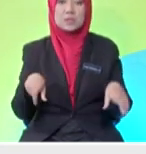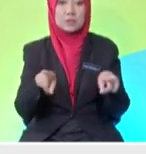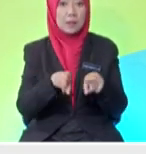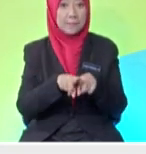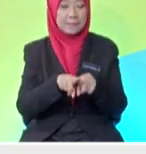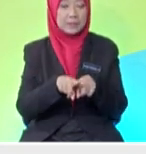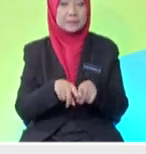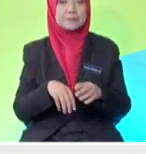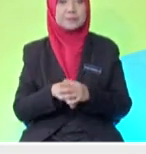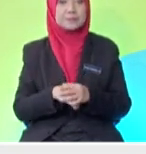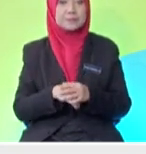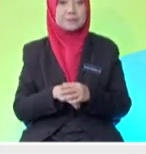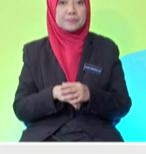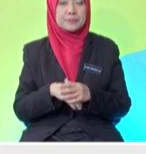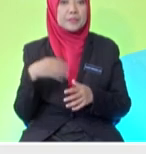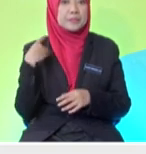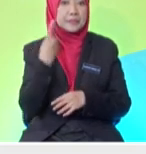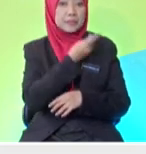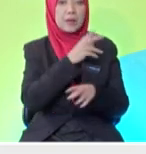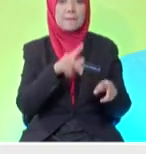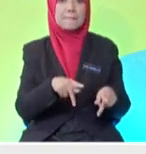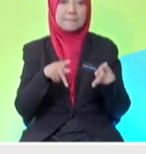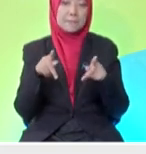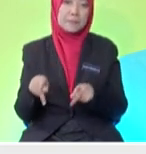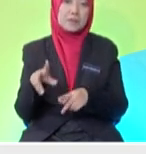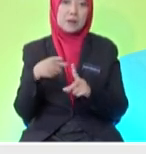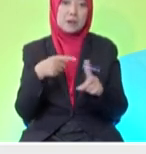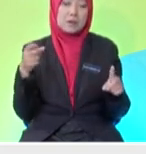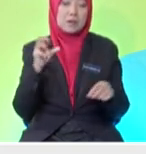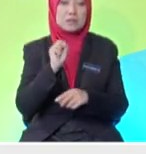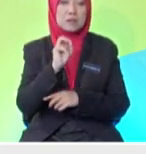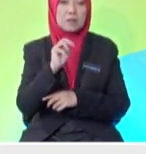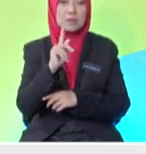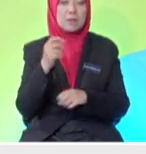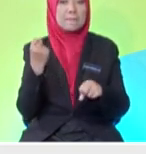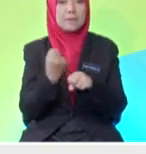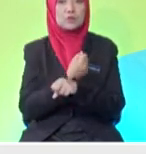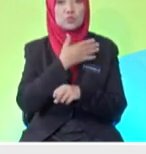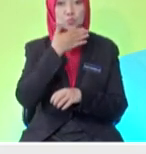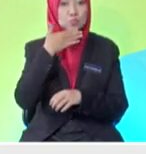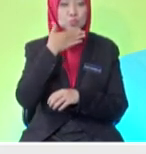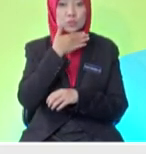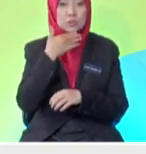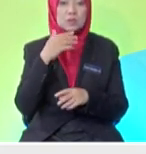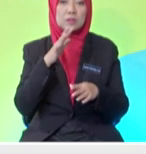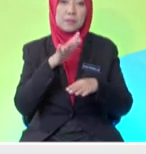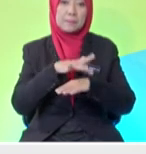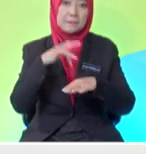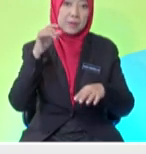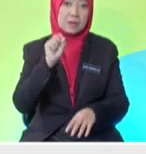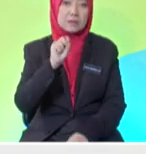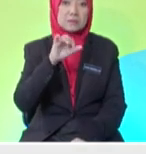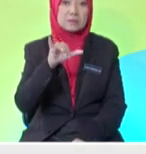dan hakim hari ini yaitu pelajar daripada SMK batu muda kayak pelajar pertama Syafii Daniel